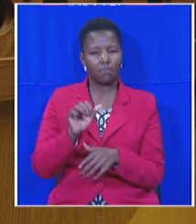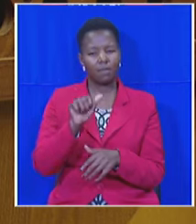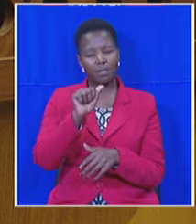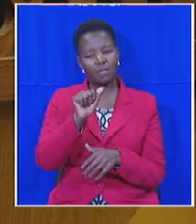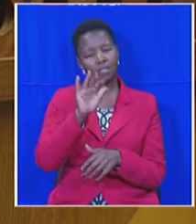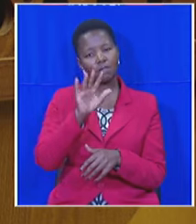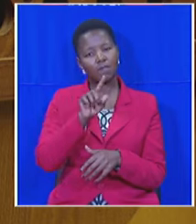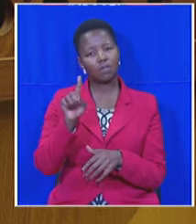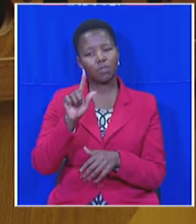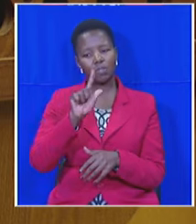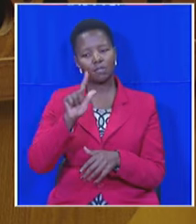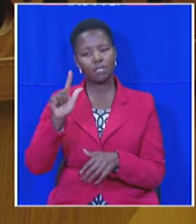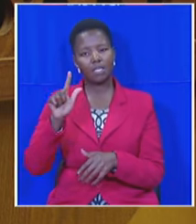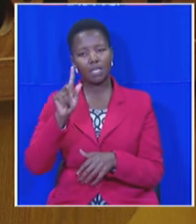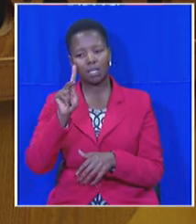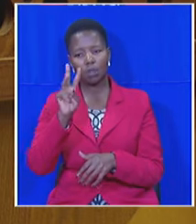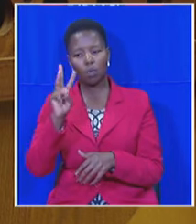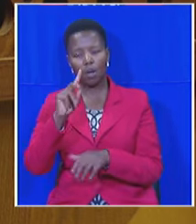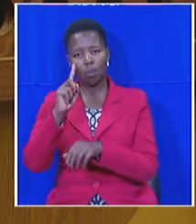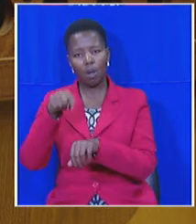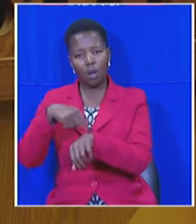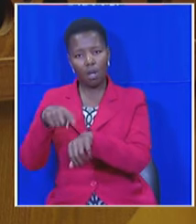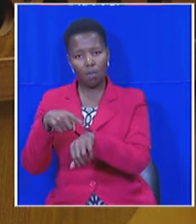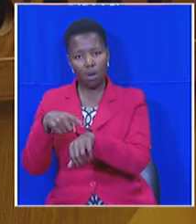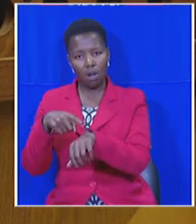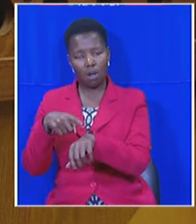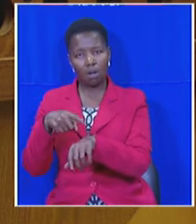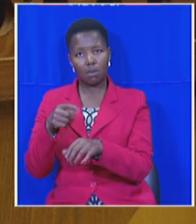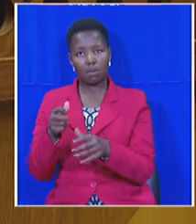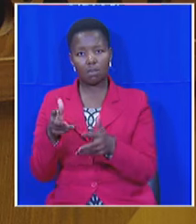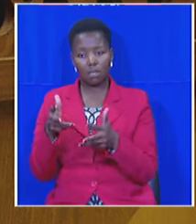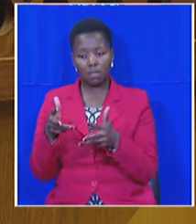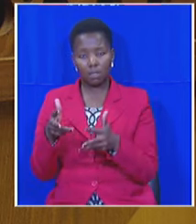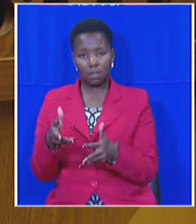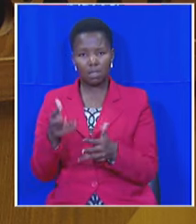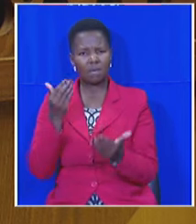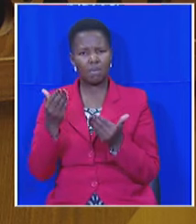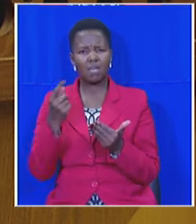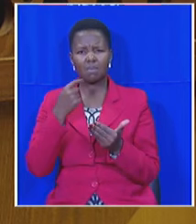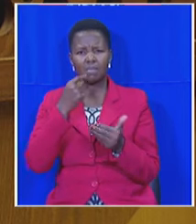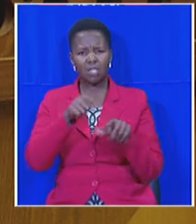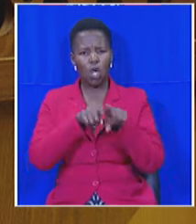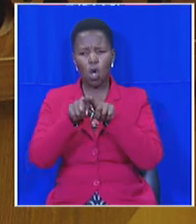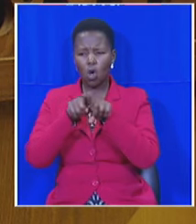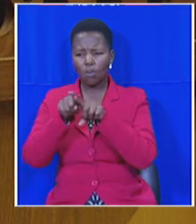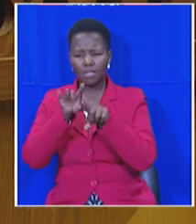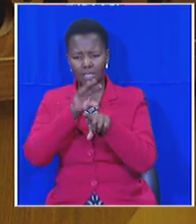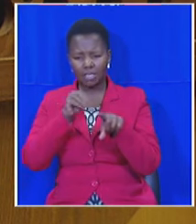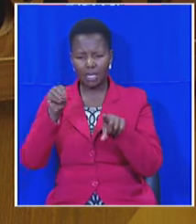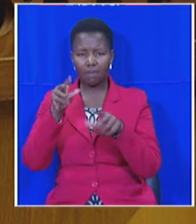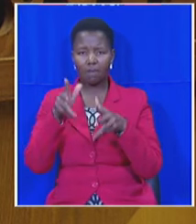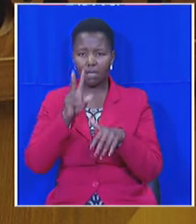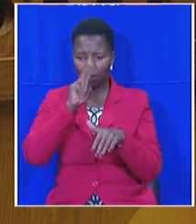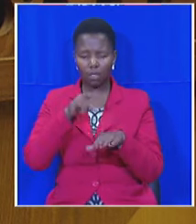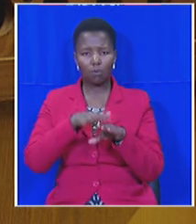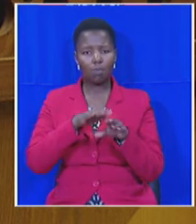en dis alleenlik deur mededinging. Dit is die regte pad vir bevordering van alternatiewe energiebronne, want vooruitgang